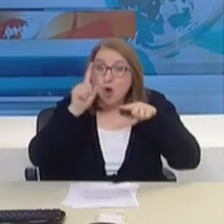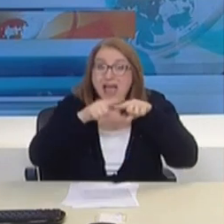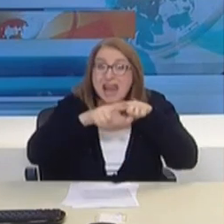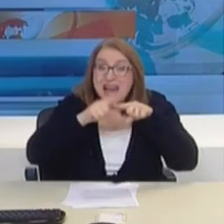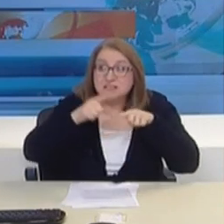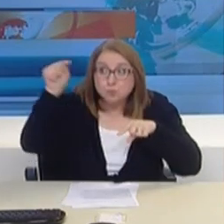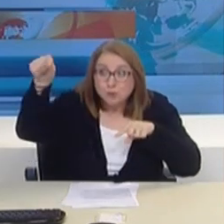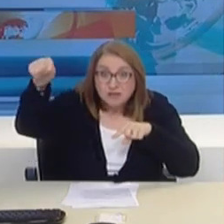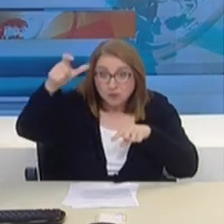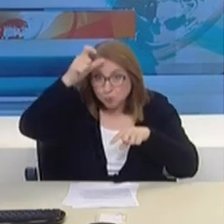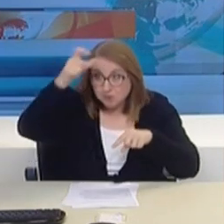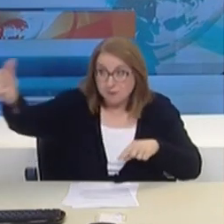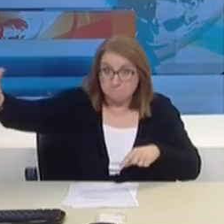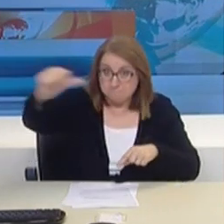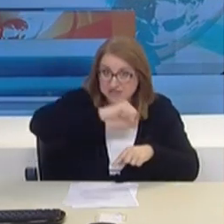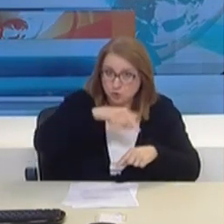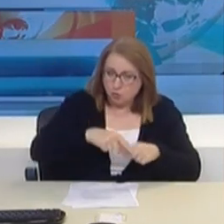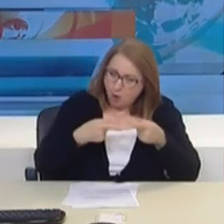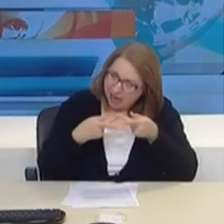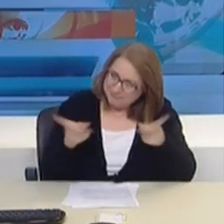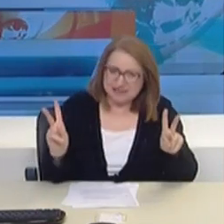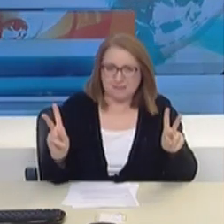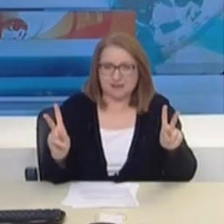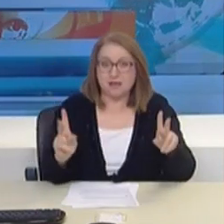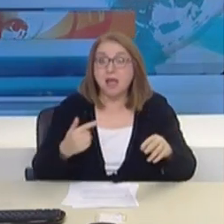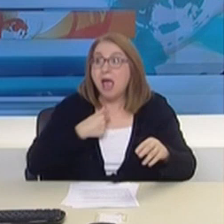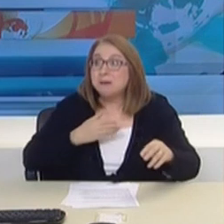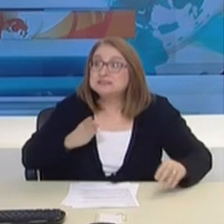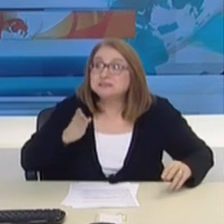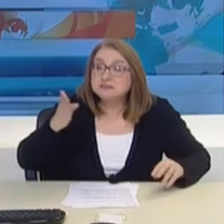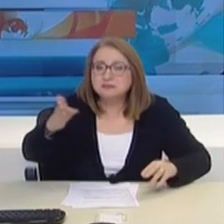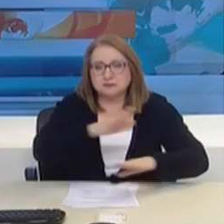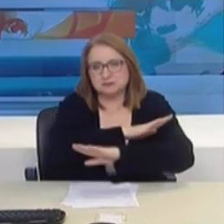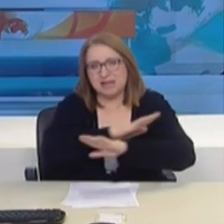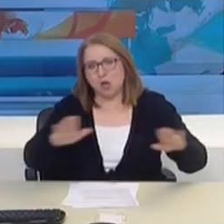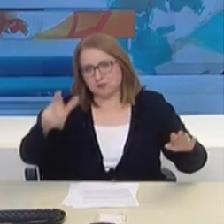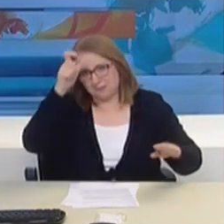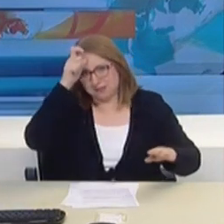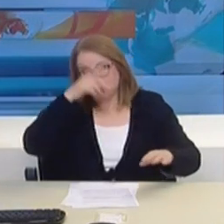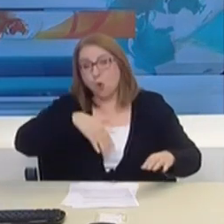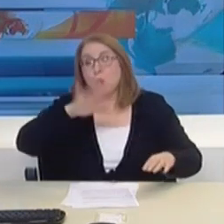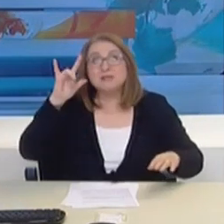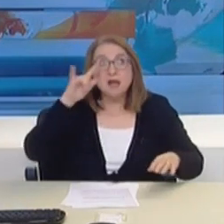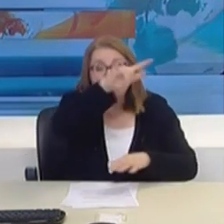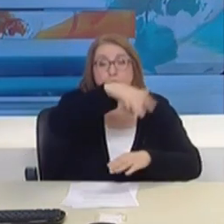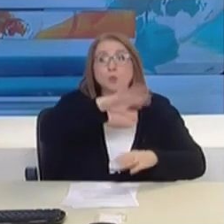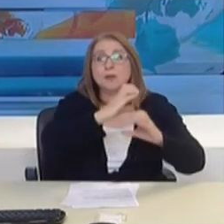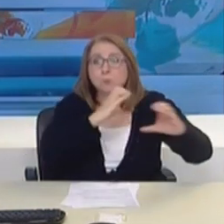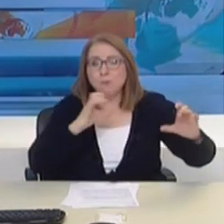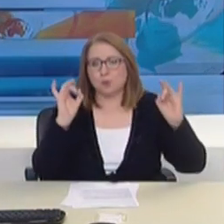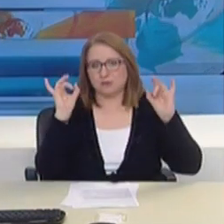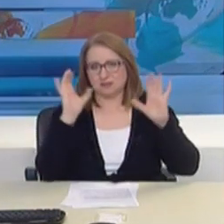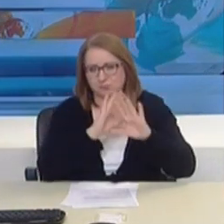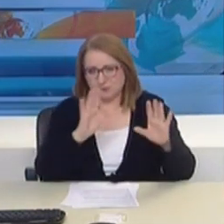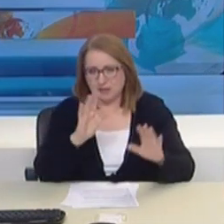μόνο. Σχετικά με τους ελέγχους των πολιτών που έχουν τεθεί σε καραντίνα, η έρευνα σήμερα επεκτάθηκε και σε συμπολίτες